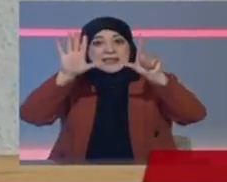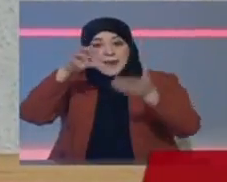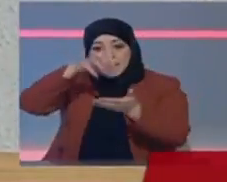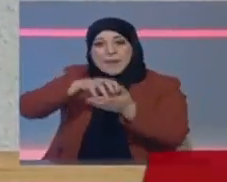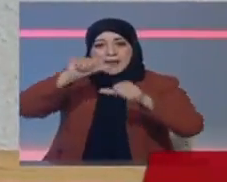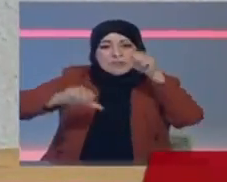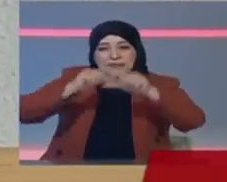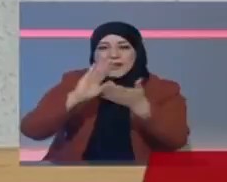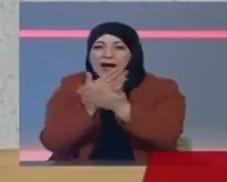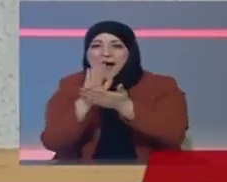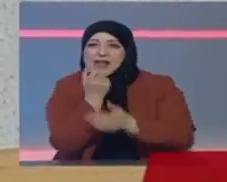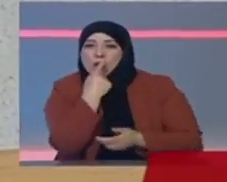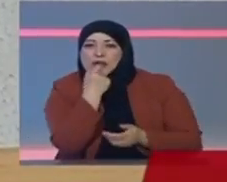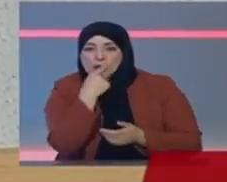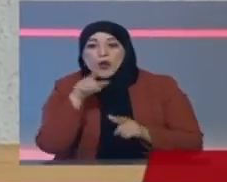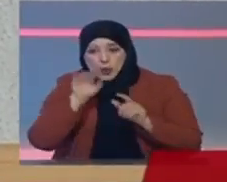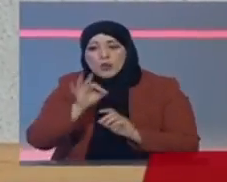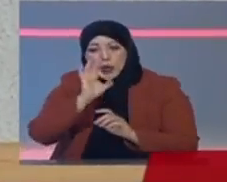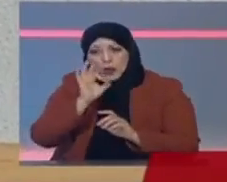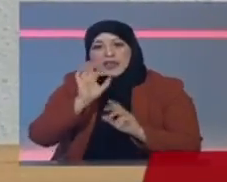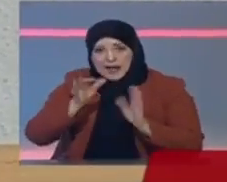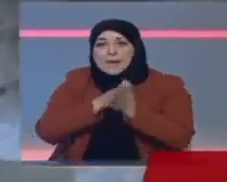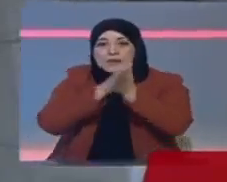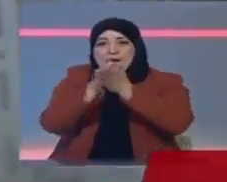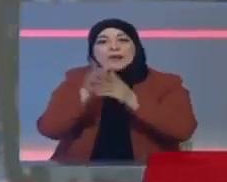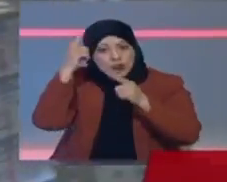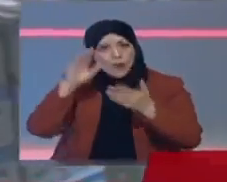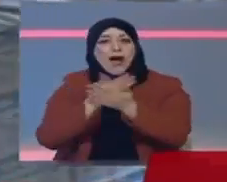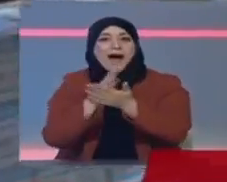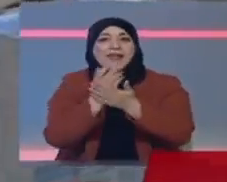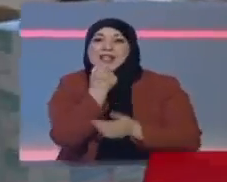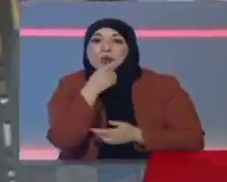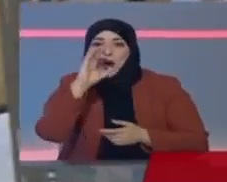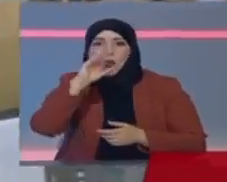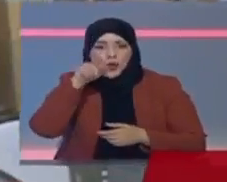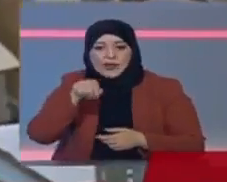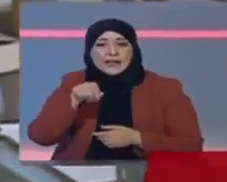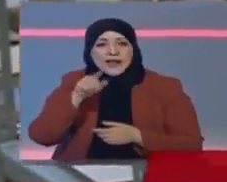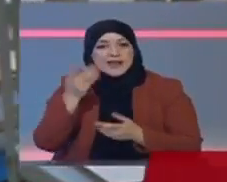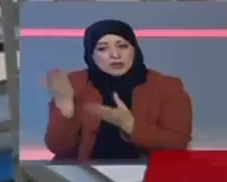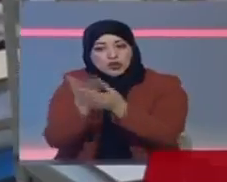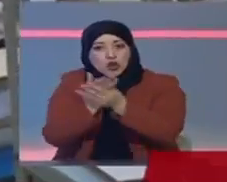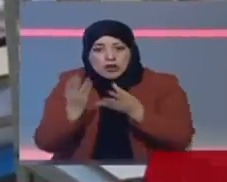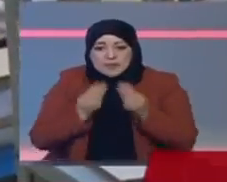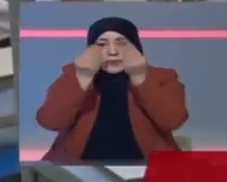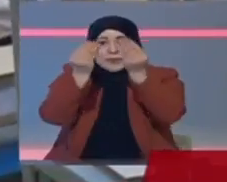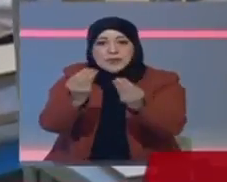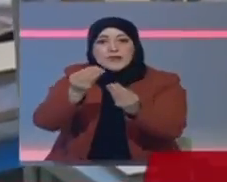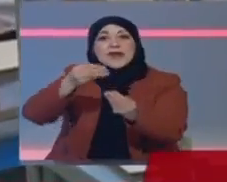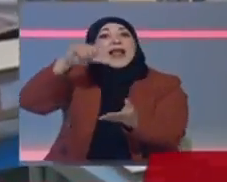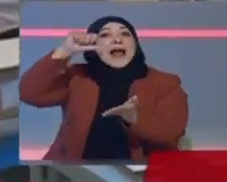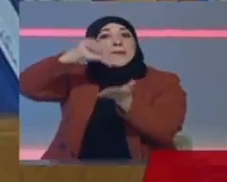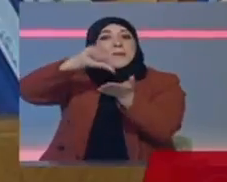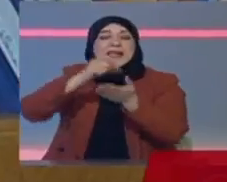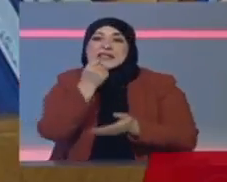لصناعه الادويه على استعداد هالصناعه دواء كل وكيل عبر تقديمها ملفات في الغرب الى اداره الصيدله